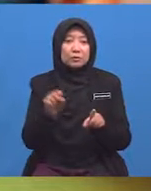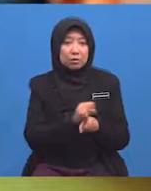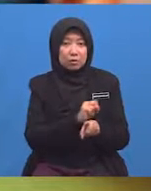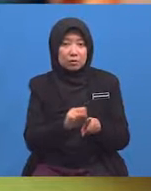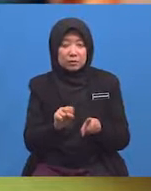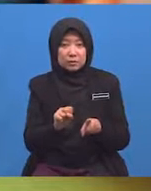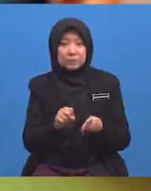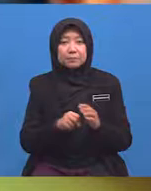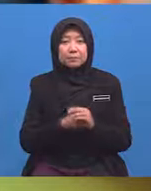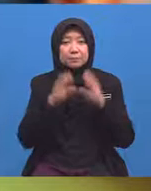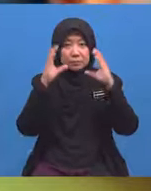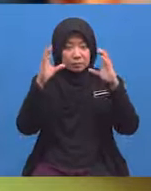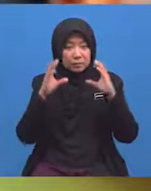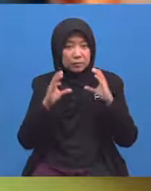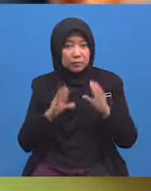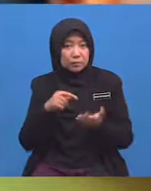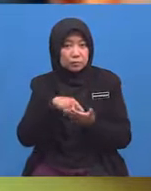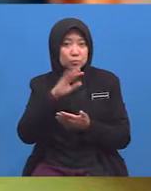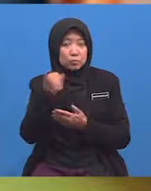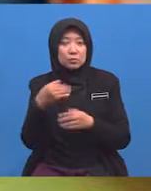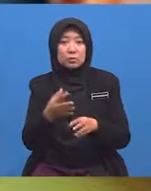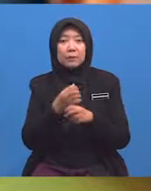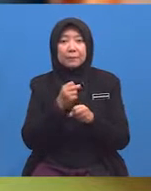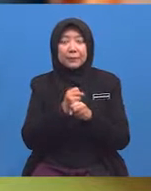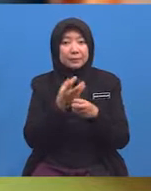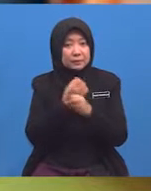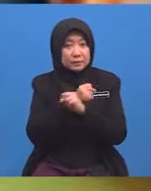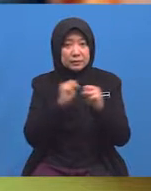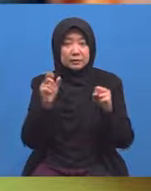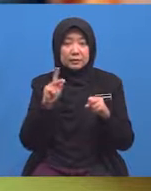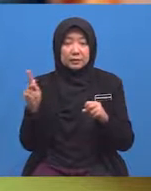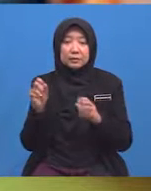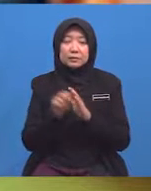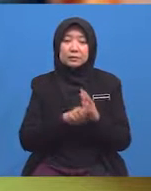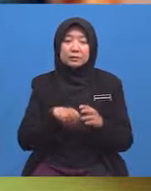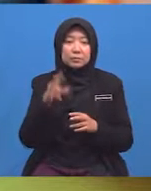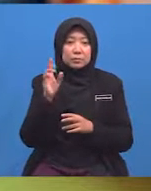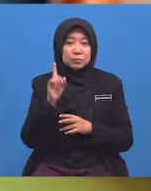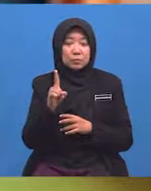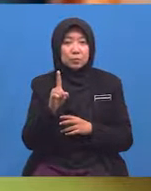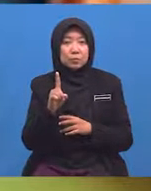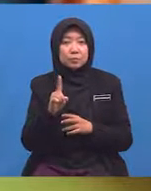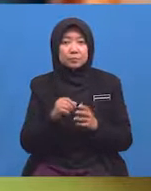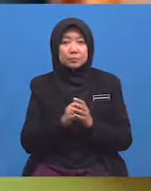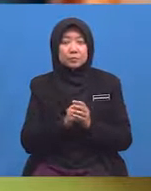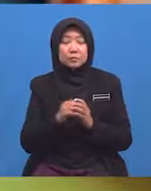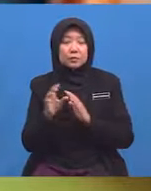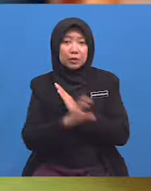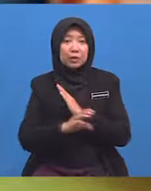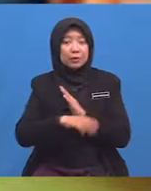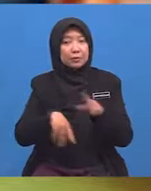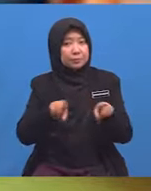sosial secara tidak langsung dapat menyediakan sebuah negara yang berdaya